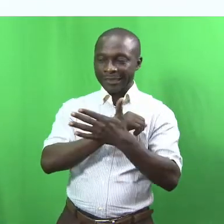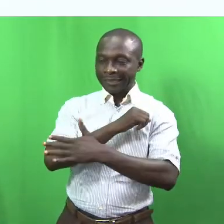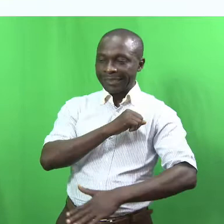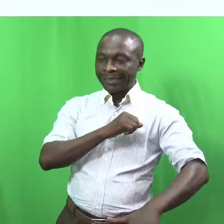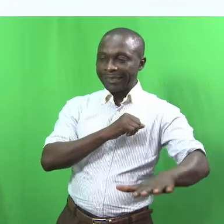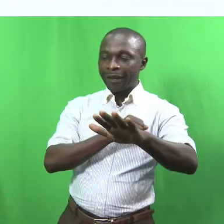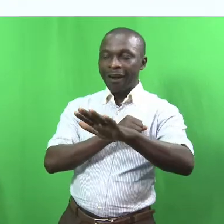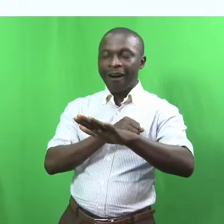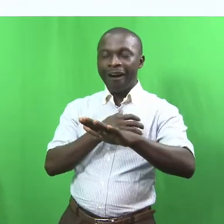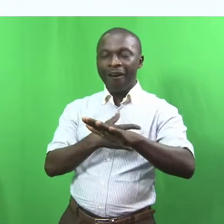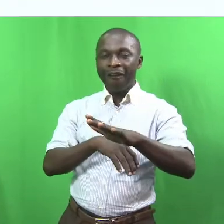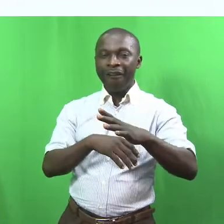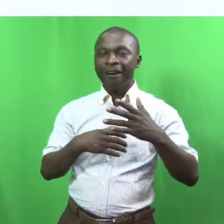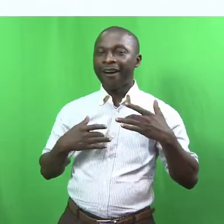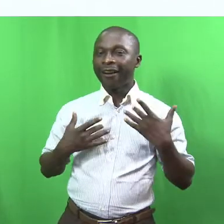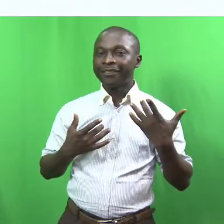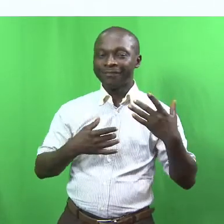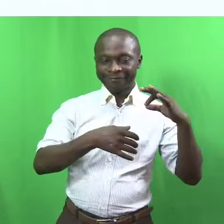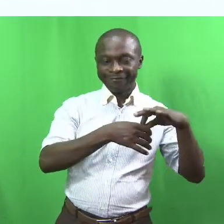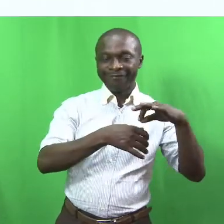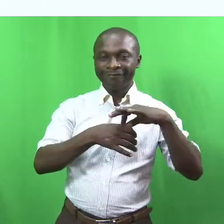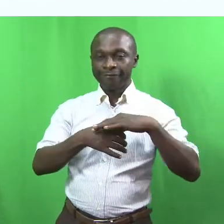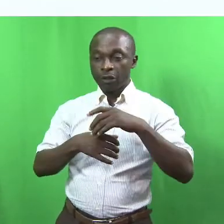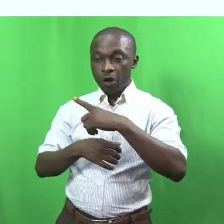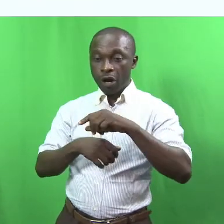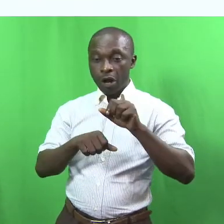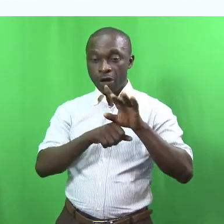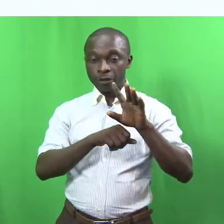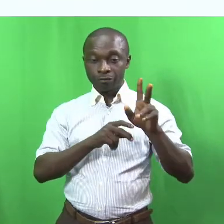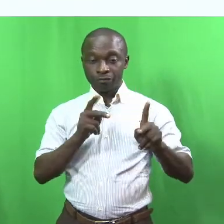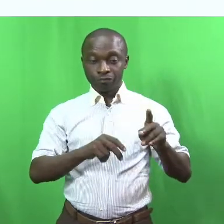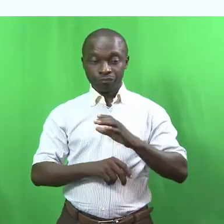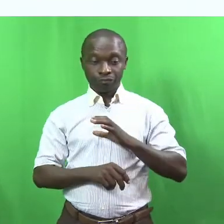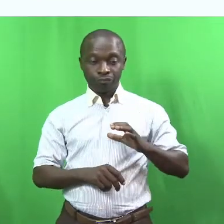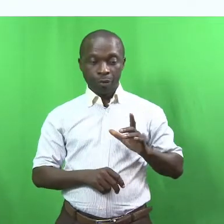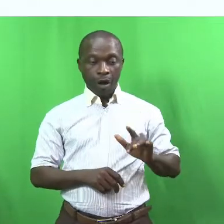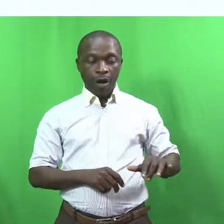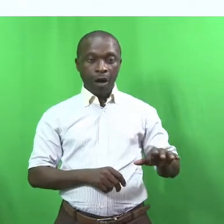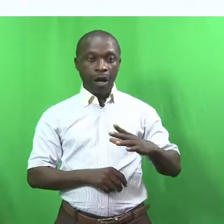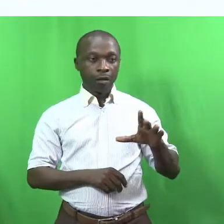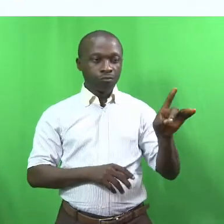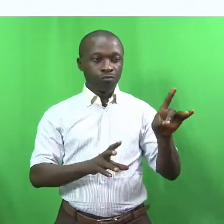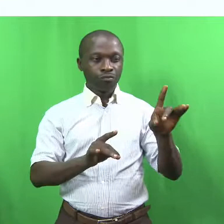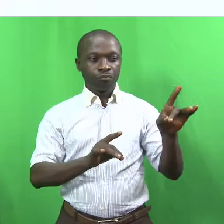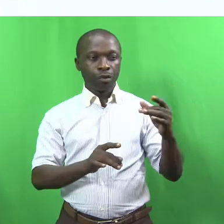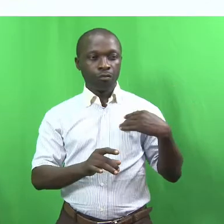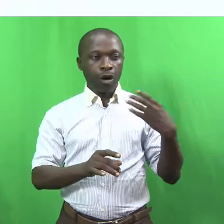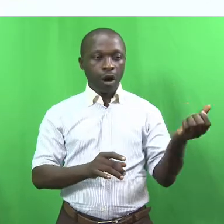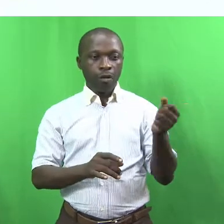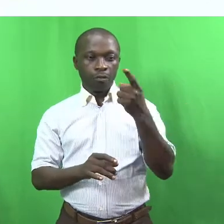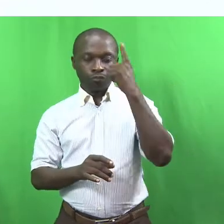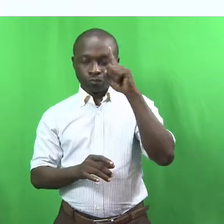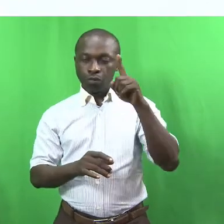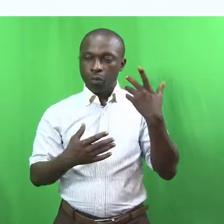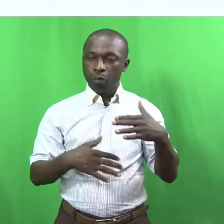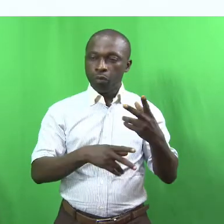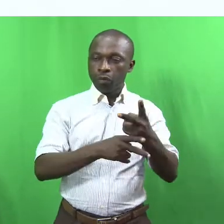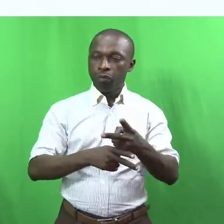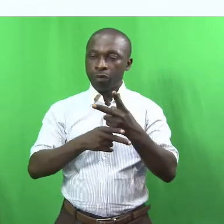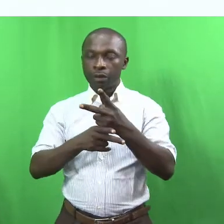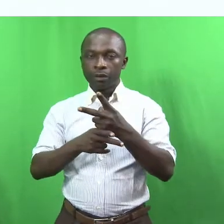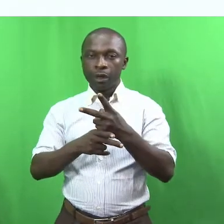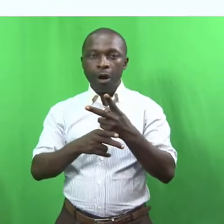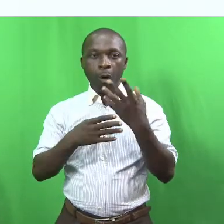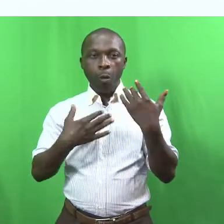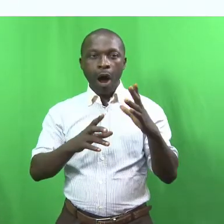conseils municipaux ont voté leur représentant régional sur l'ensemble du triangle national. Une grande première. Au calme